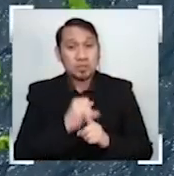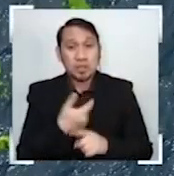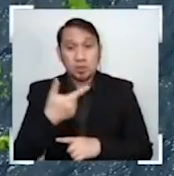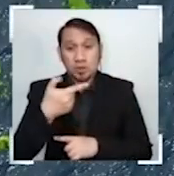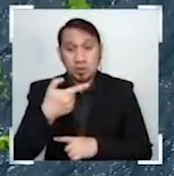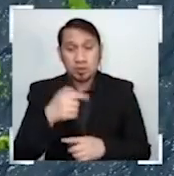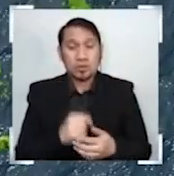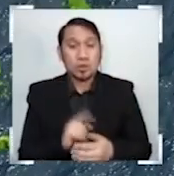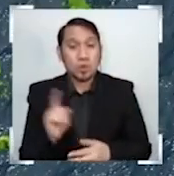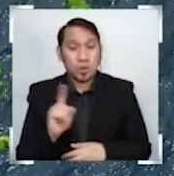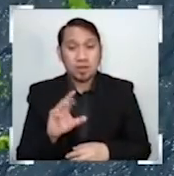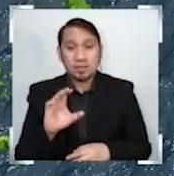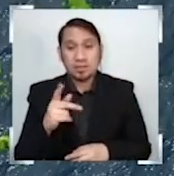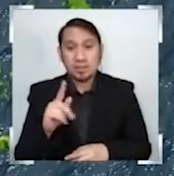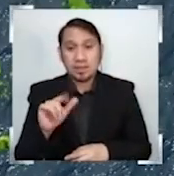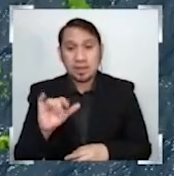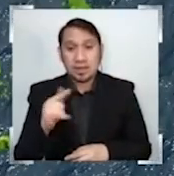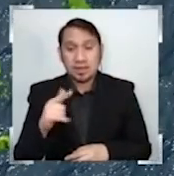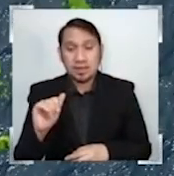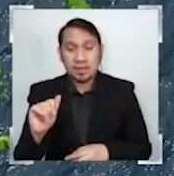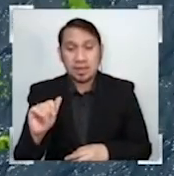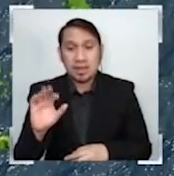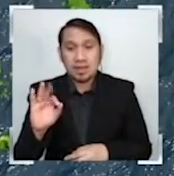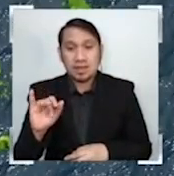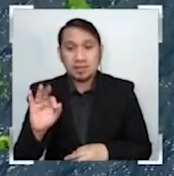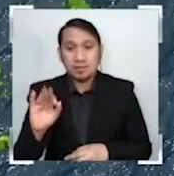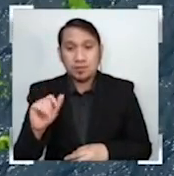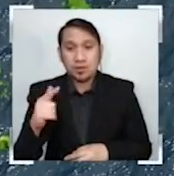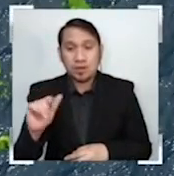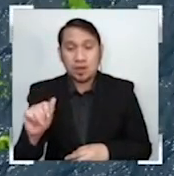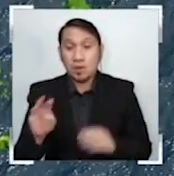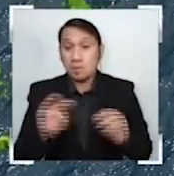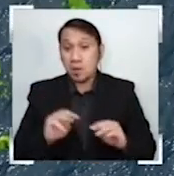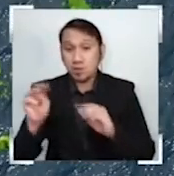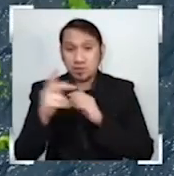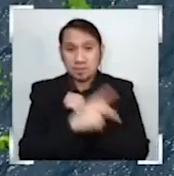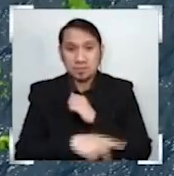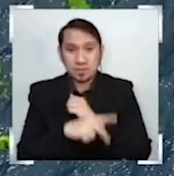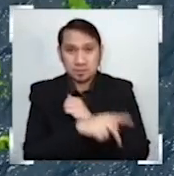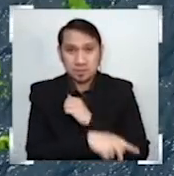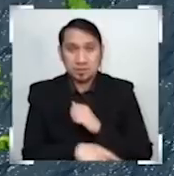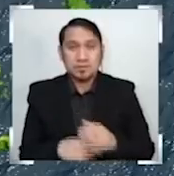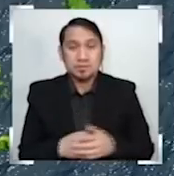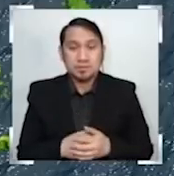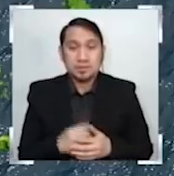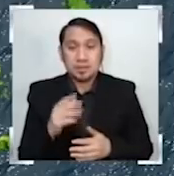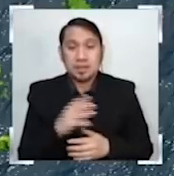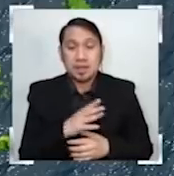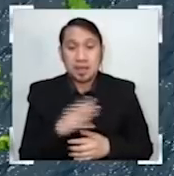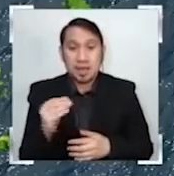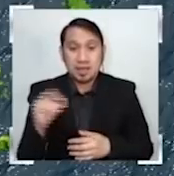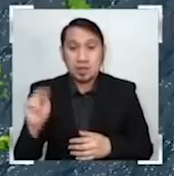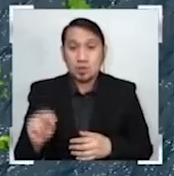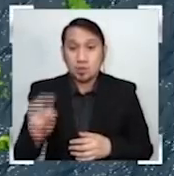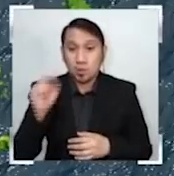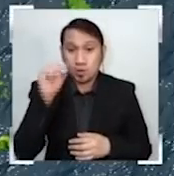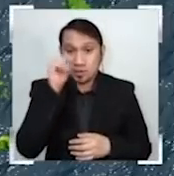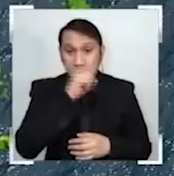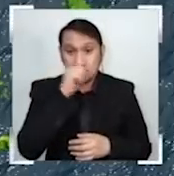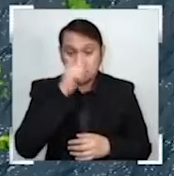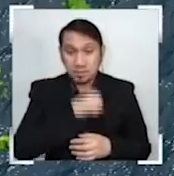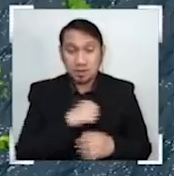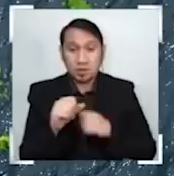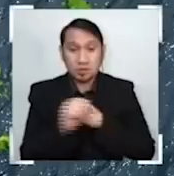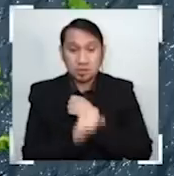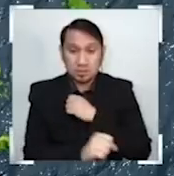probinsya ng Kalinga, Ifugao at Mountain Province sa Cordillera Administrative Region at Northern Samar sa Eastern Visayas.